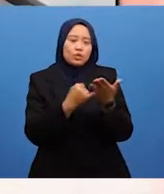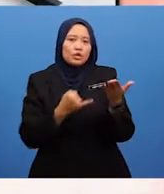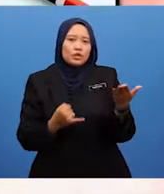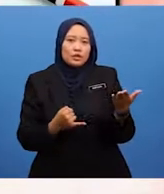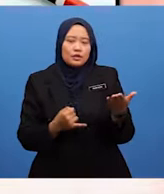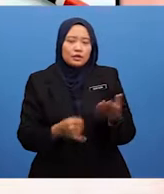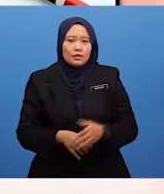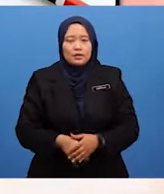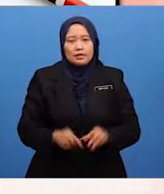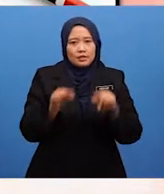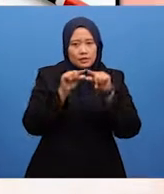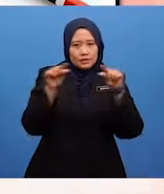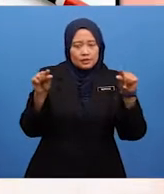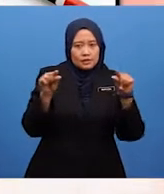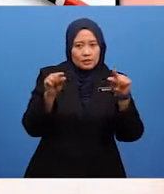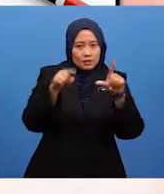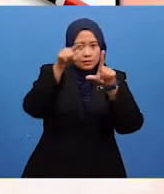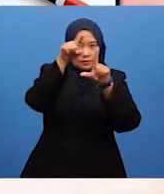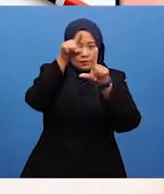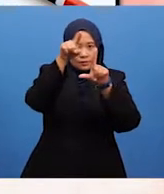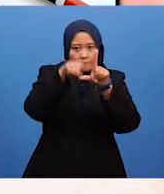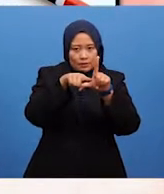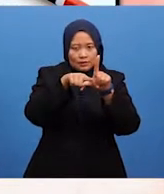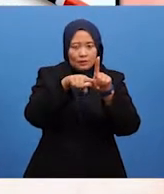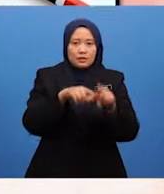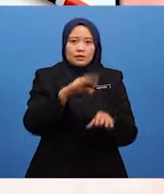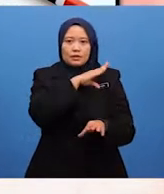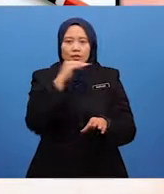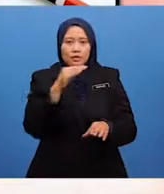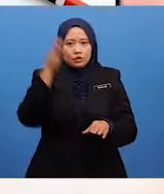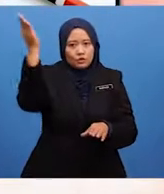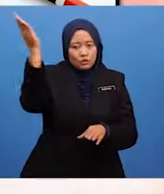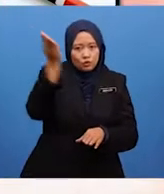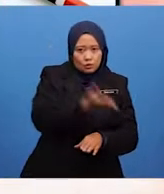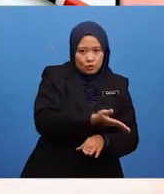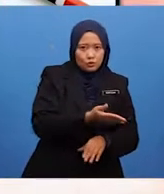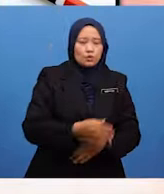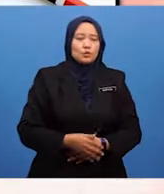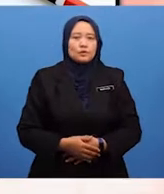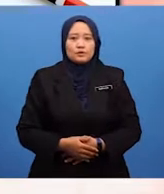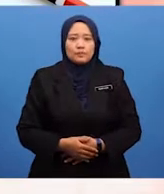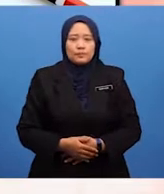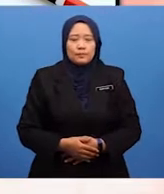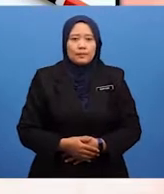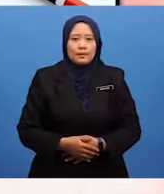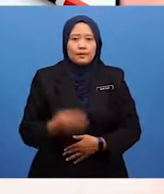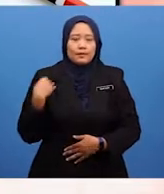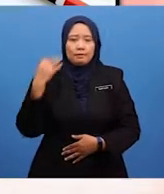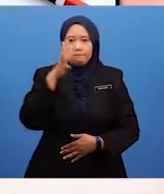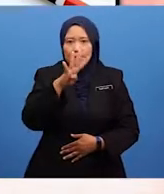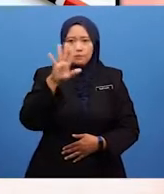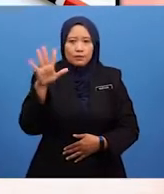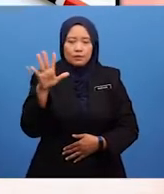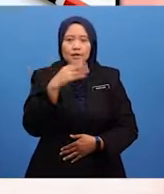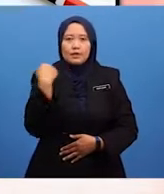dan terdiri daripada dua jenis pembaris yang berlainan sudut siscus at bersudut 45° dan